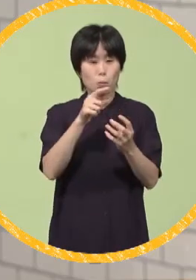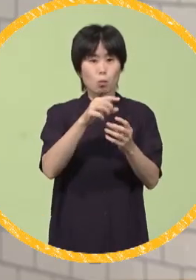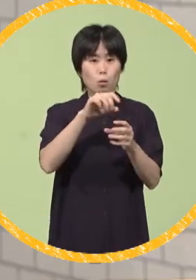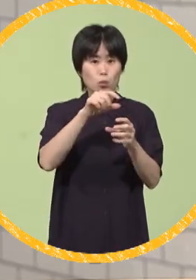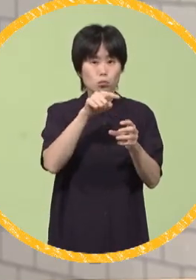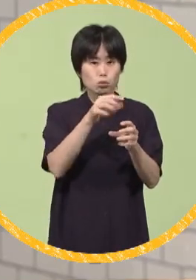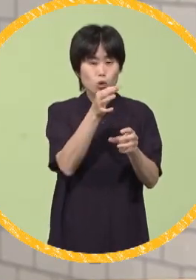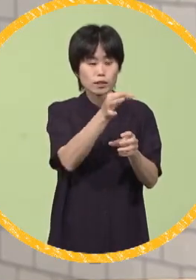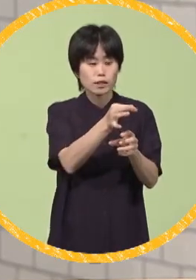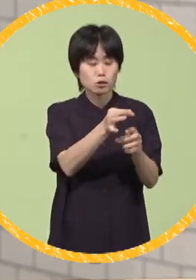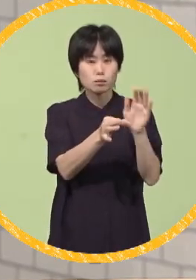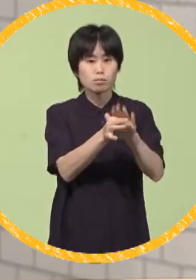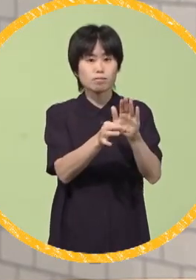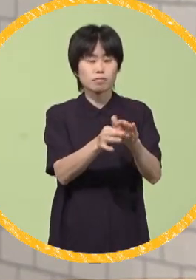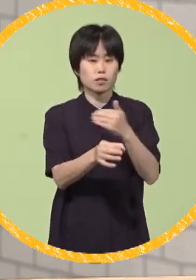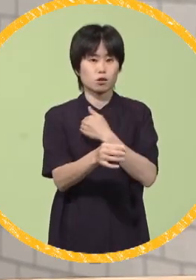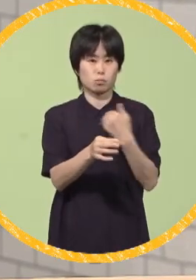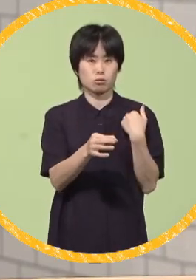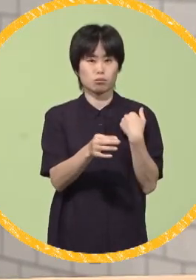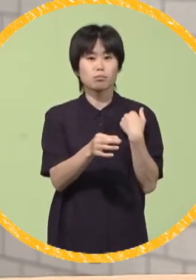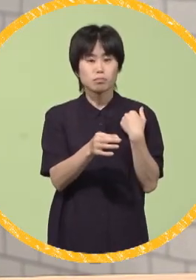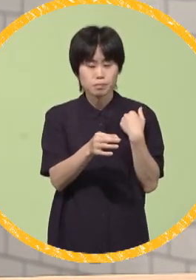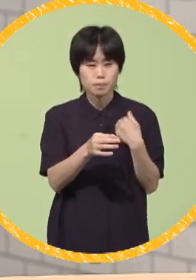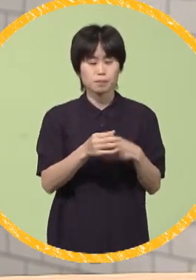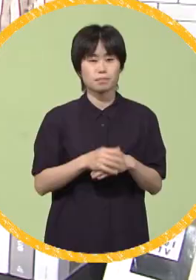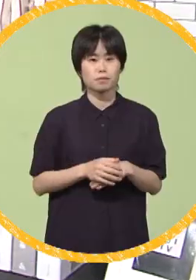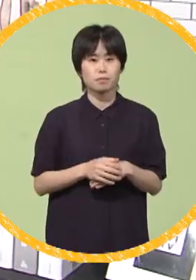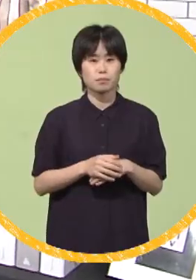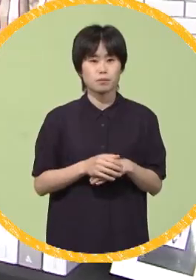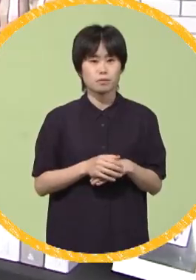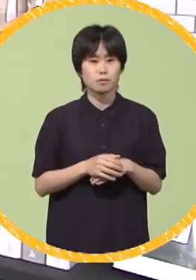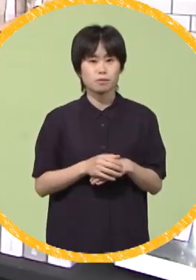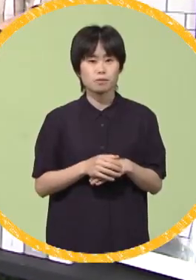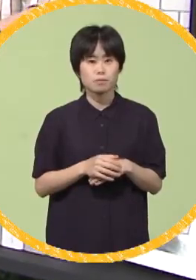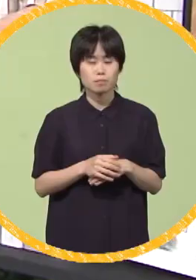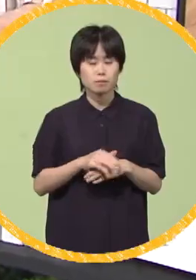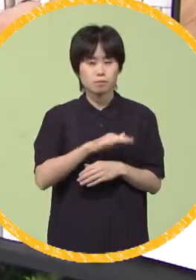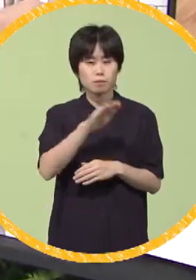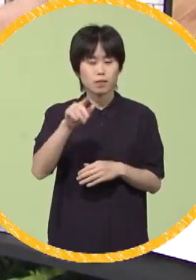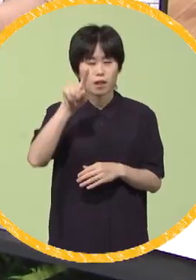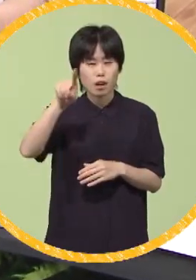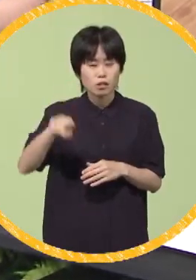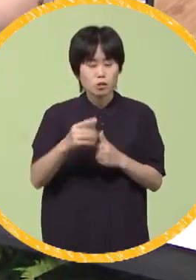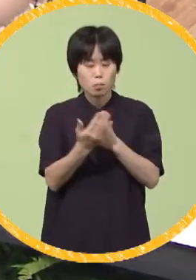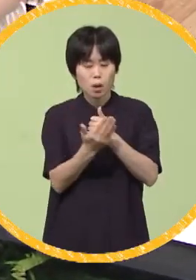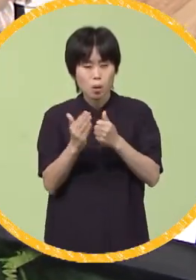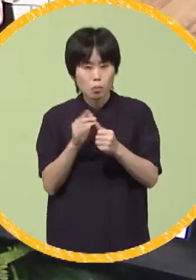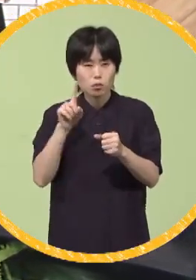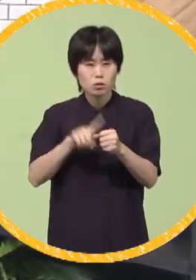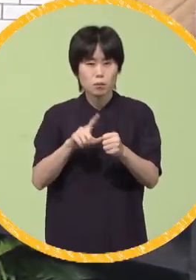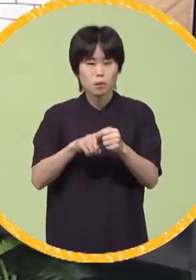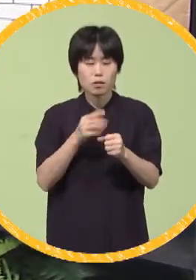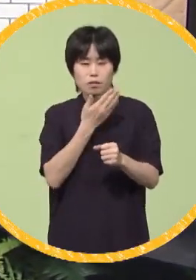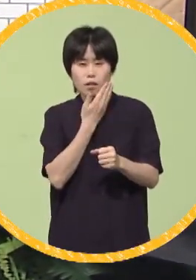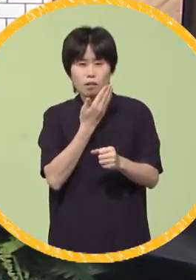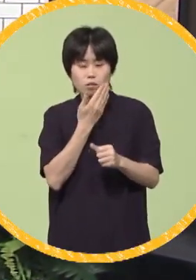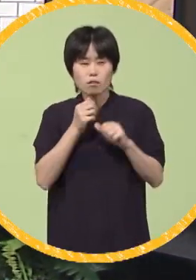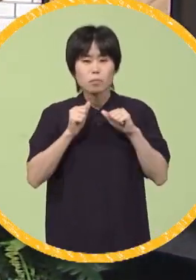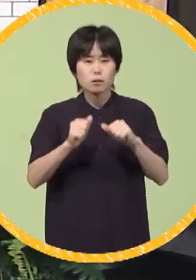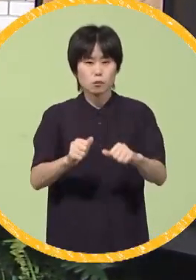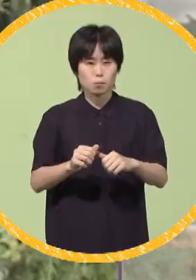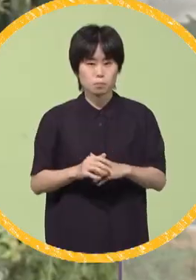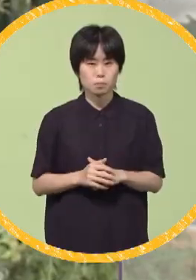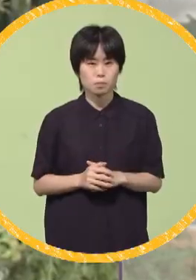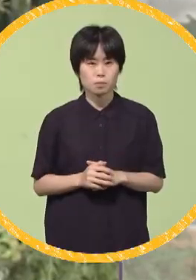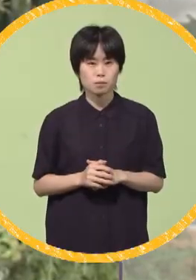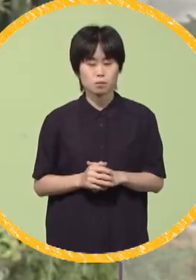さないで大丈夫なのでね、こういうふうにまあ細かいですけどね、これやるとねみんな本当にこれから自然を守るためには大事なことなんでね、やっていきましょう。い や、 うん、 正直ね